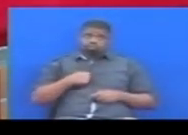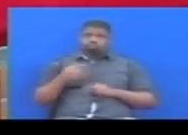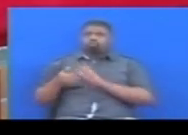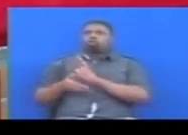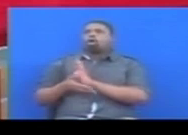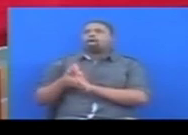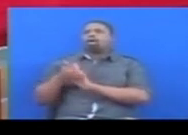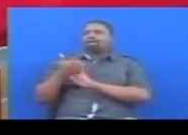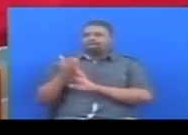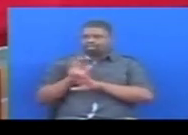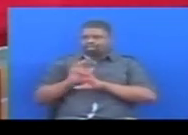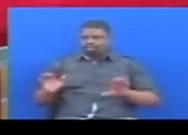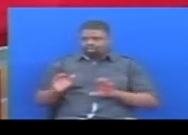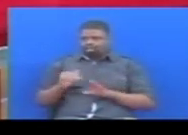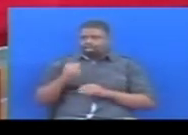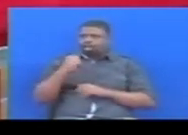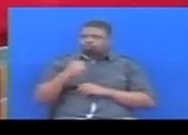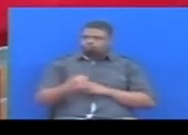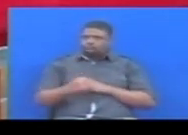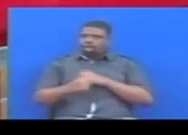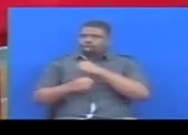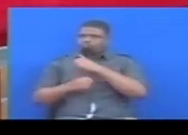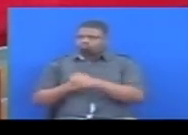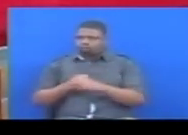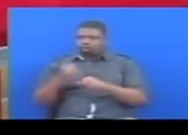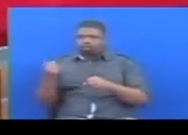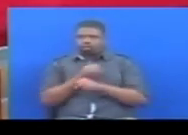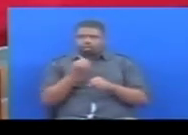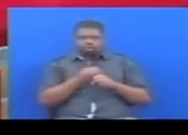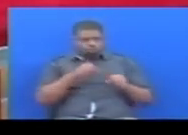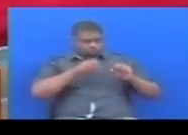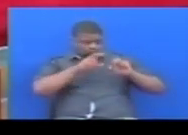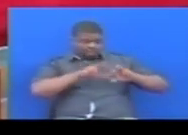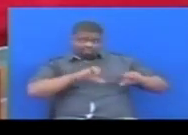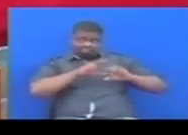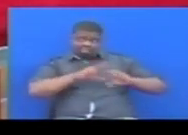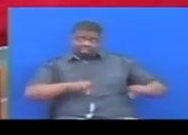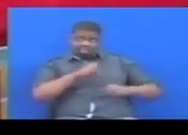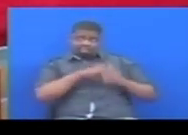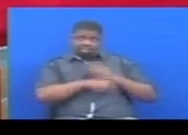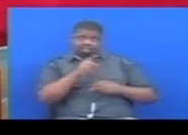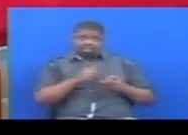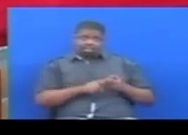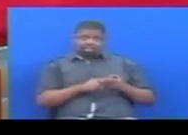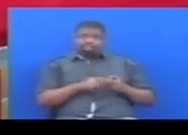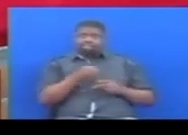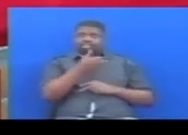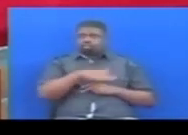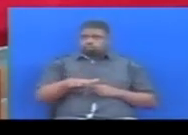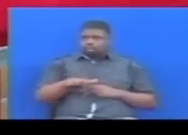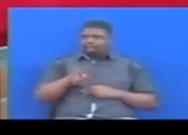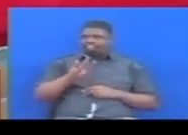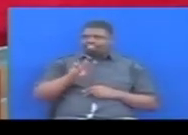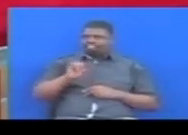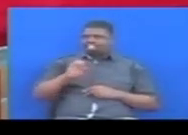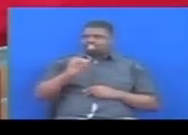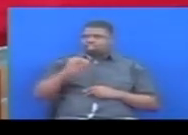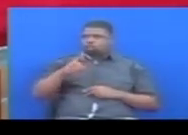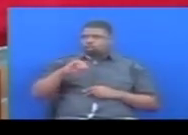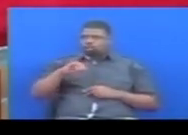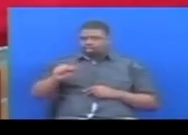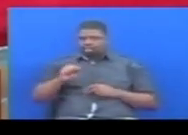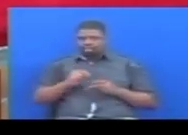tumeanza hatua za awali za kufanya utafiti katika maji yetu ya Ziwa Victoria, lakini vile